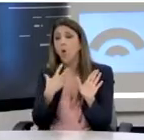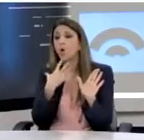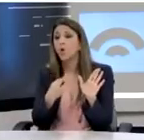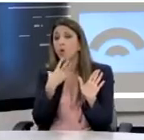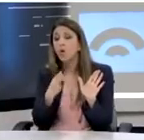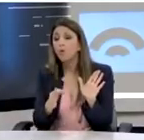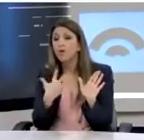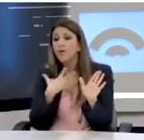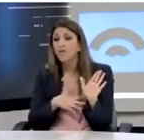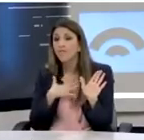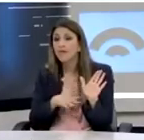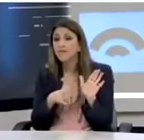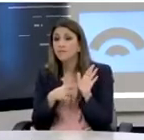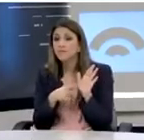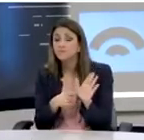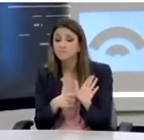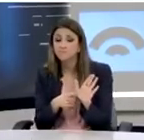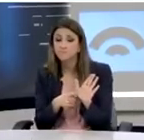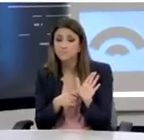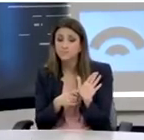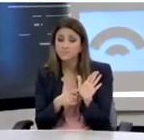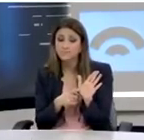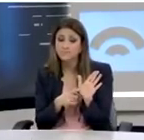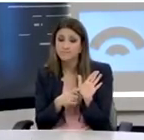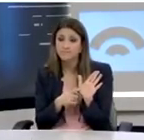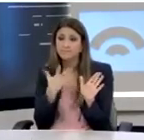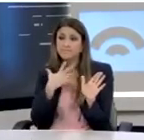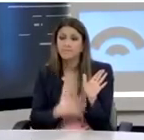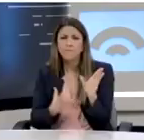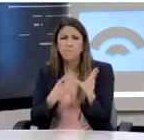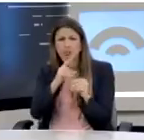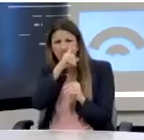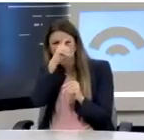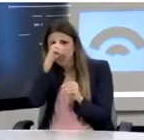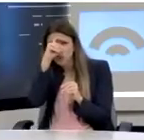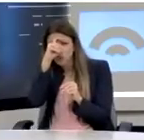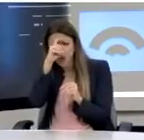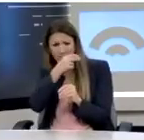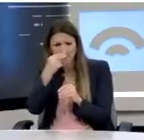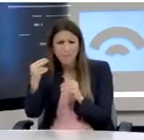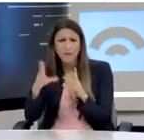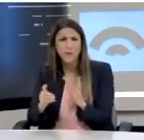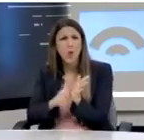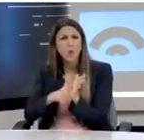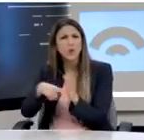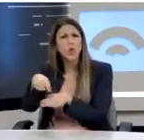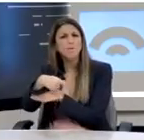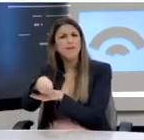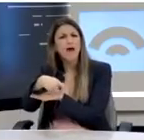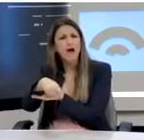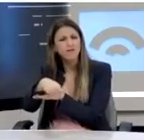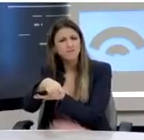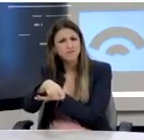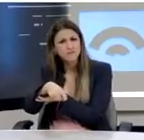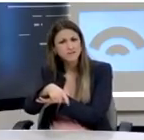αναδεικνύοντας εξαιρετικώς δευτερεύοντα και περίπλοκα νομικά ζητήματα. Αυτό ως